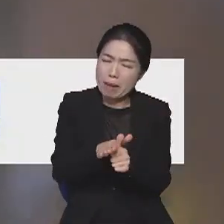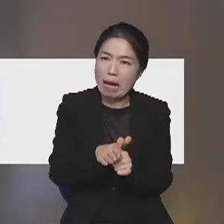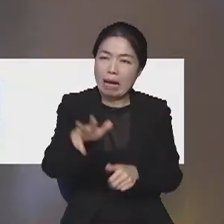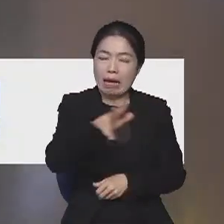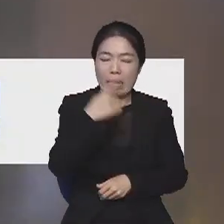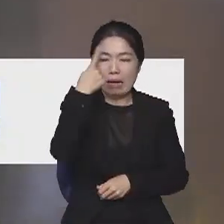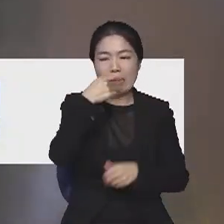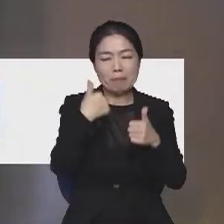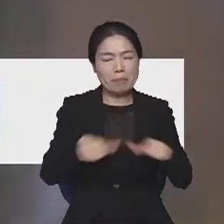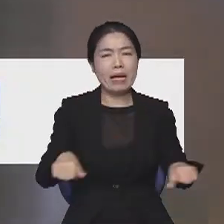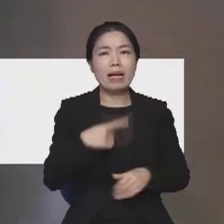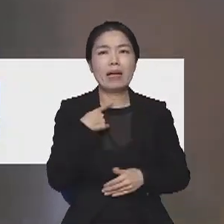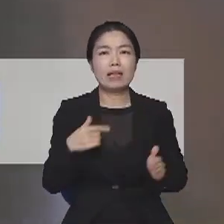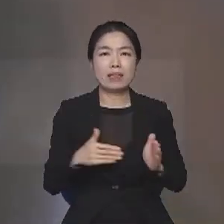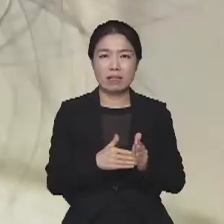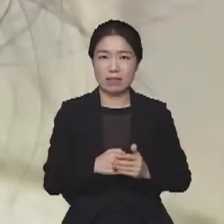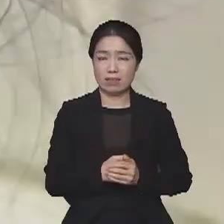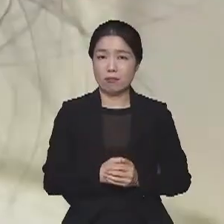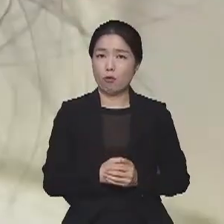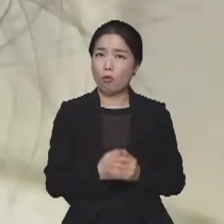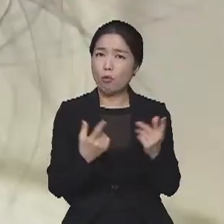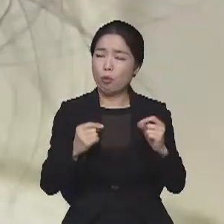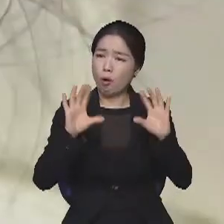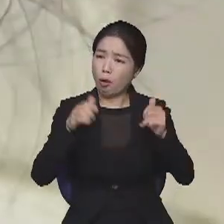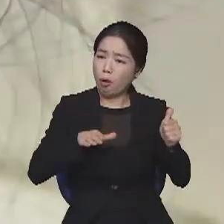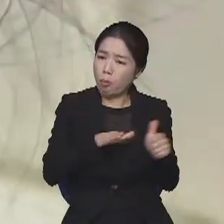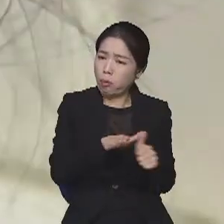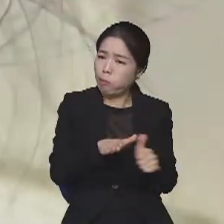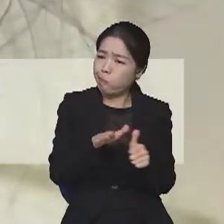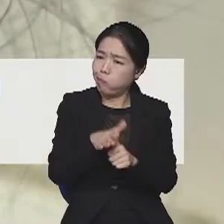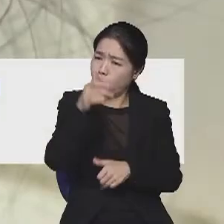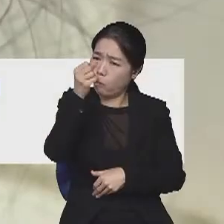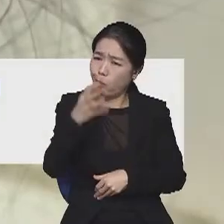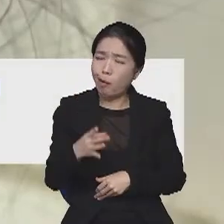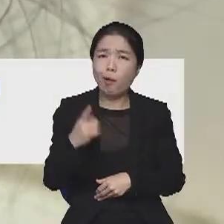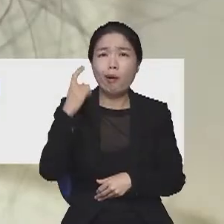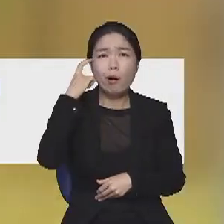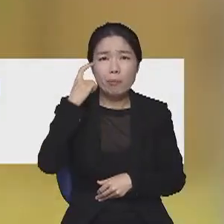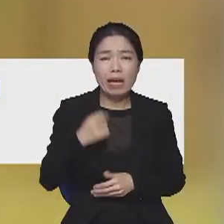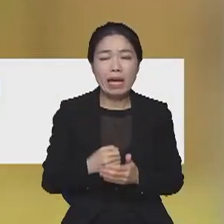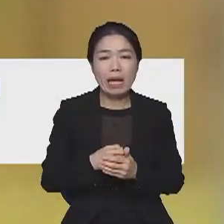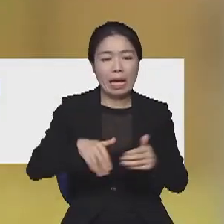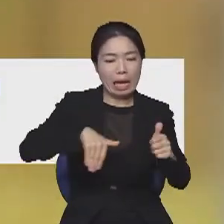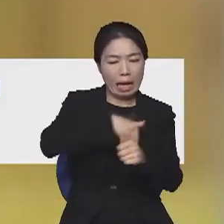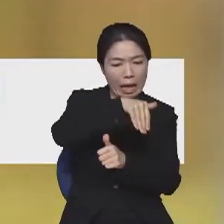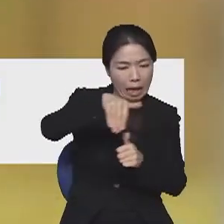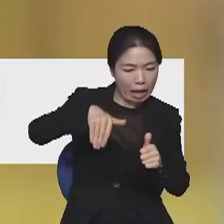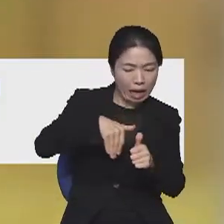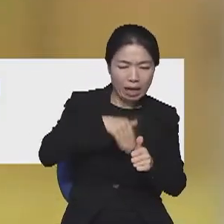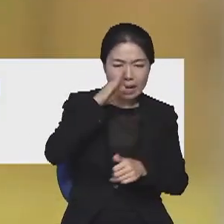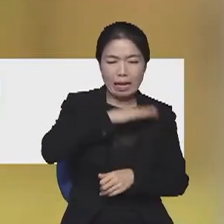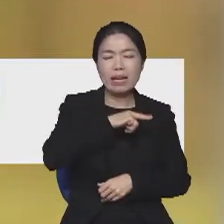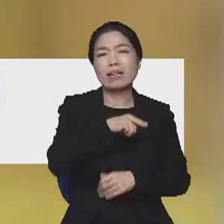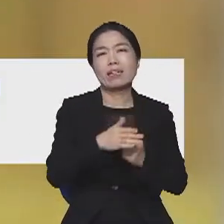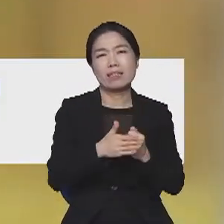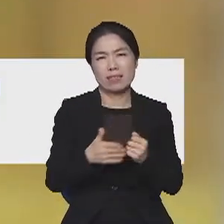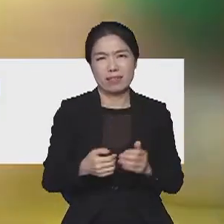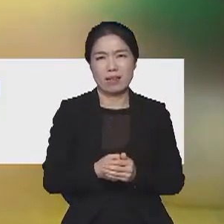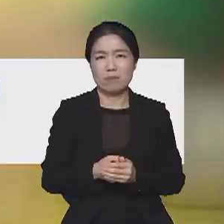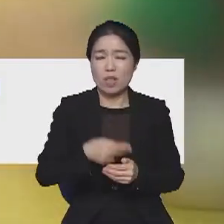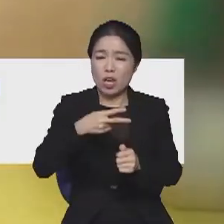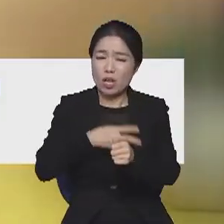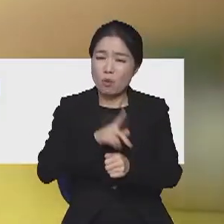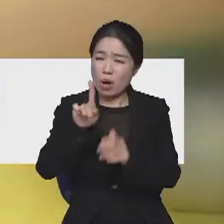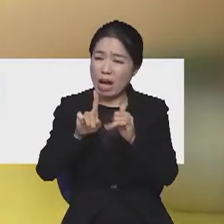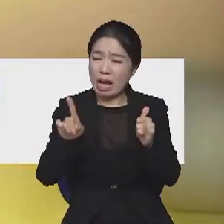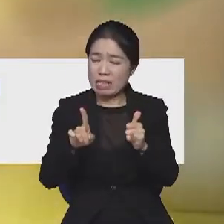전국적인 망신을 샀습니다. 이렇게 아동학대 사건이 끊이지 않는 건 크게 열악한 보육환경 때문입니다. 교사 한